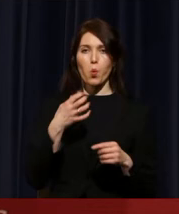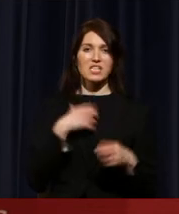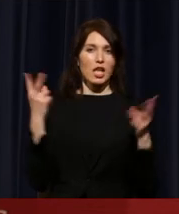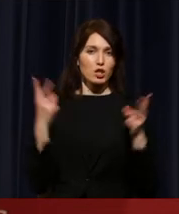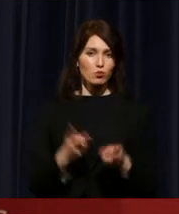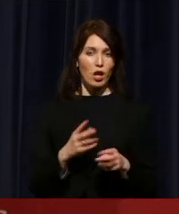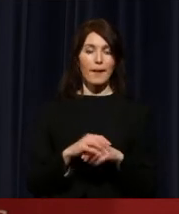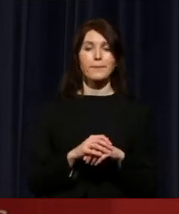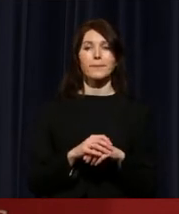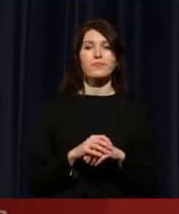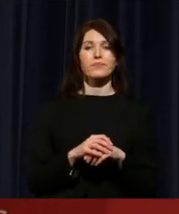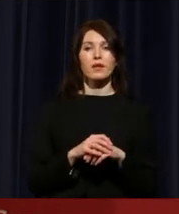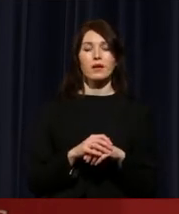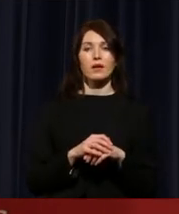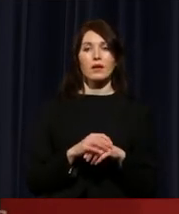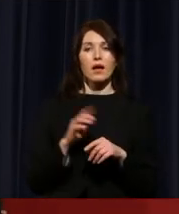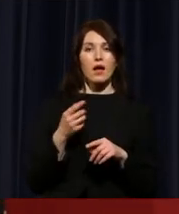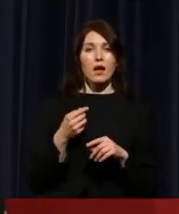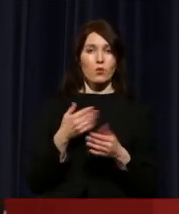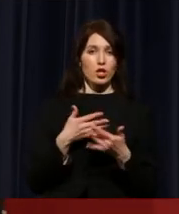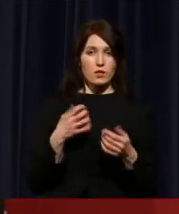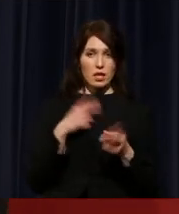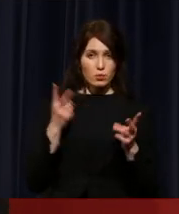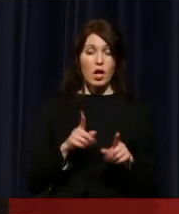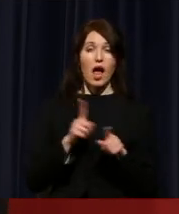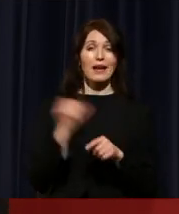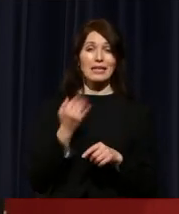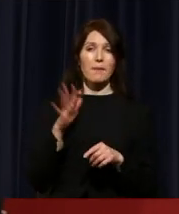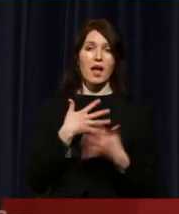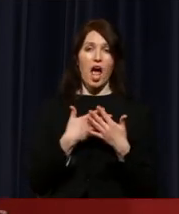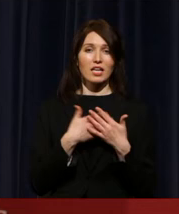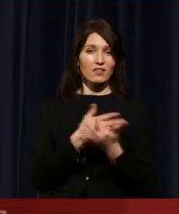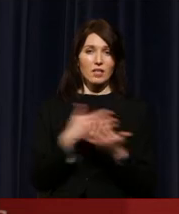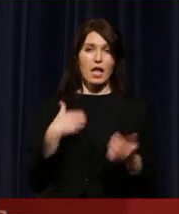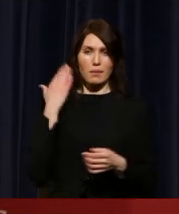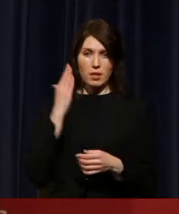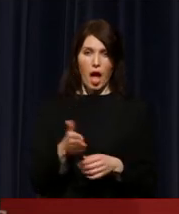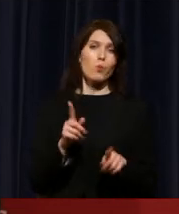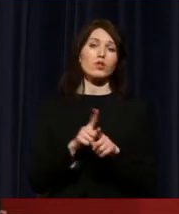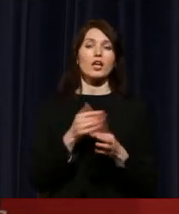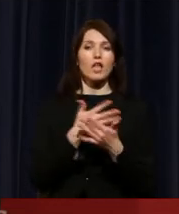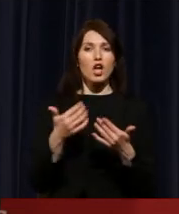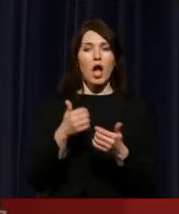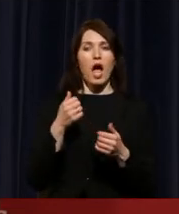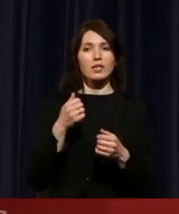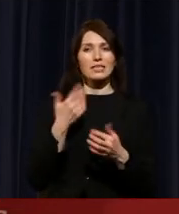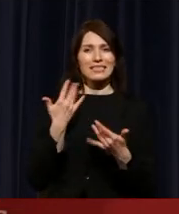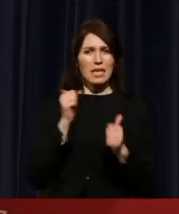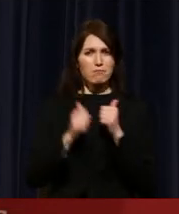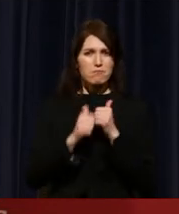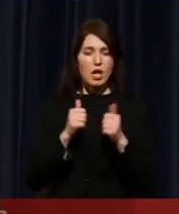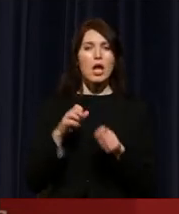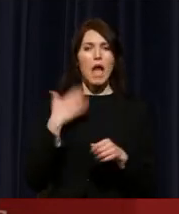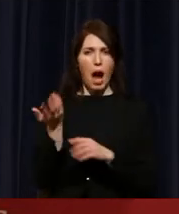saslimšanām dažādām. Līdz ar to interesē par aktivitātēm ir jābūt, dažādas intensitātes un dažādām. Pašam jābūt